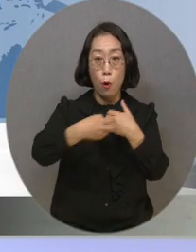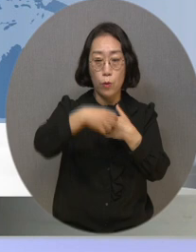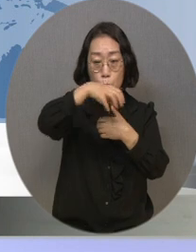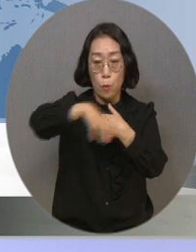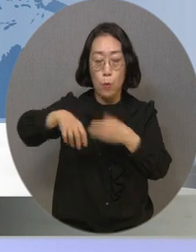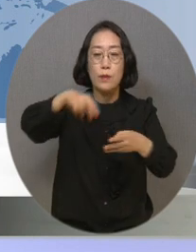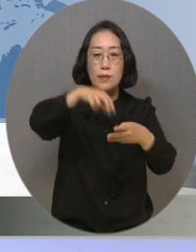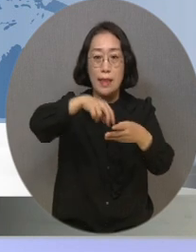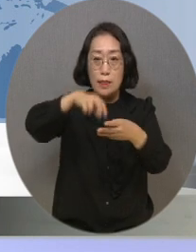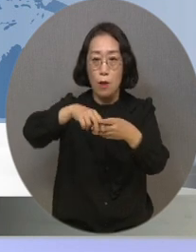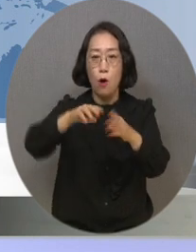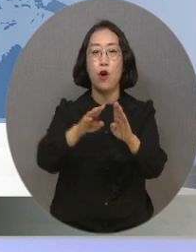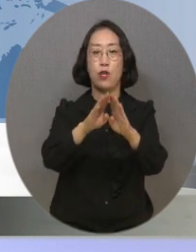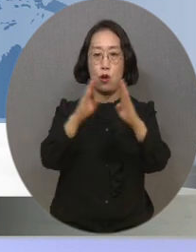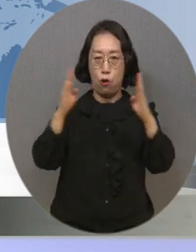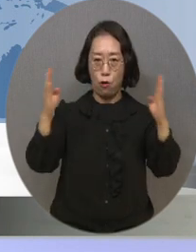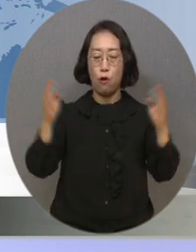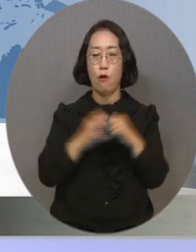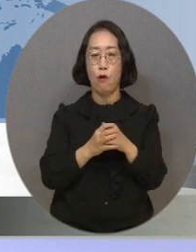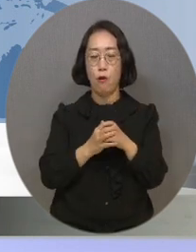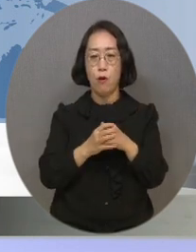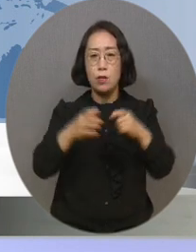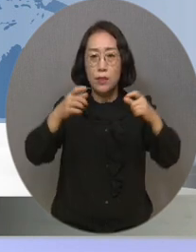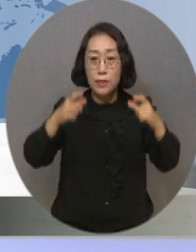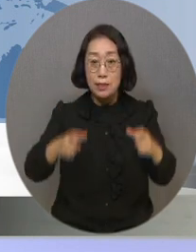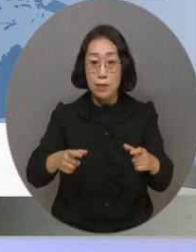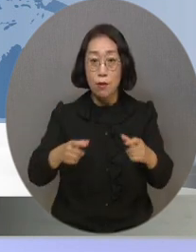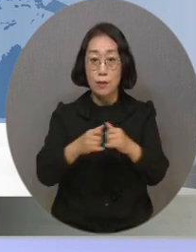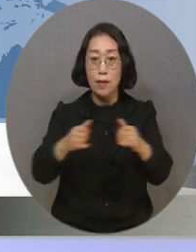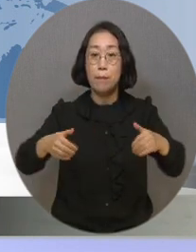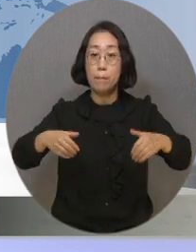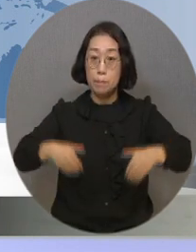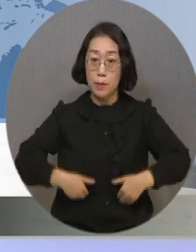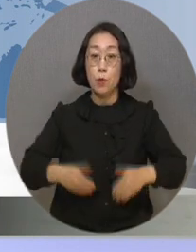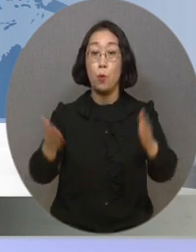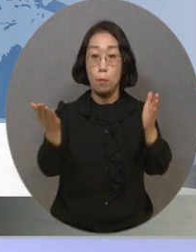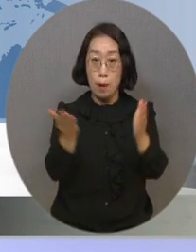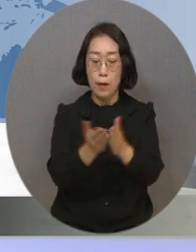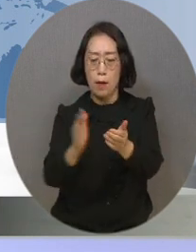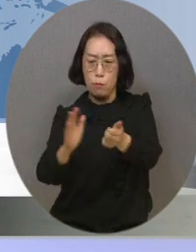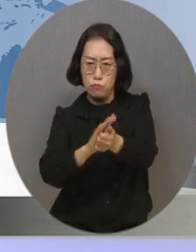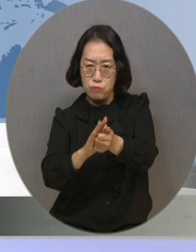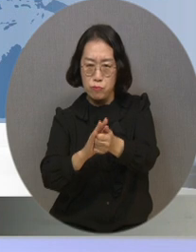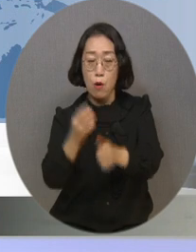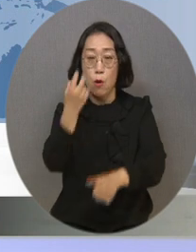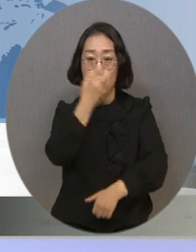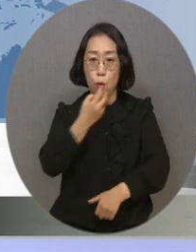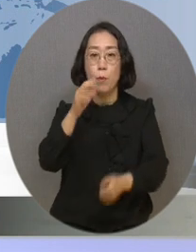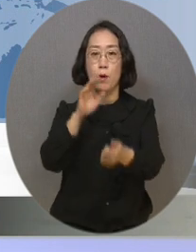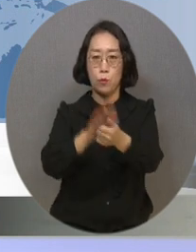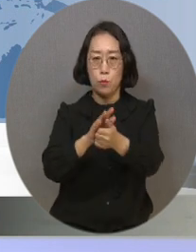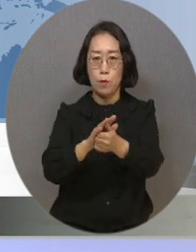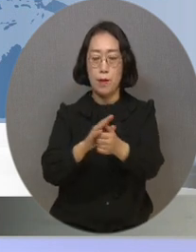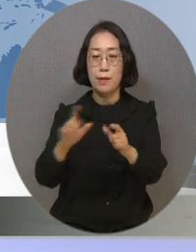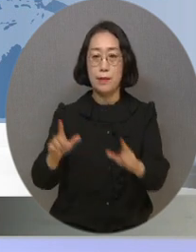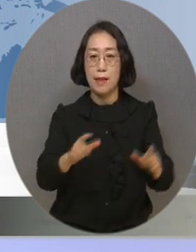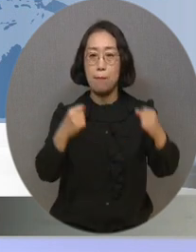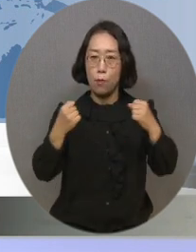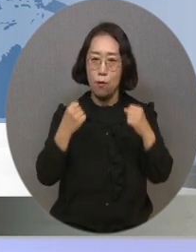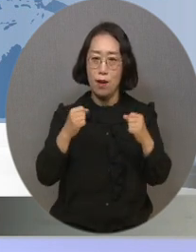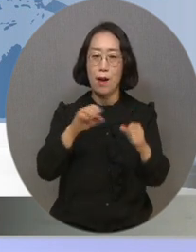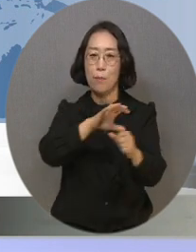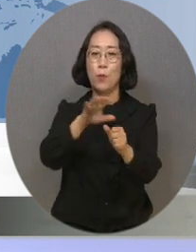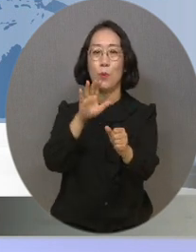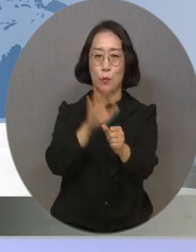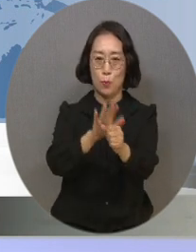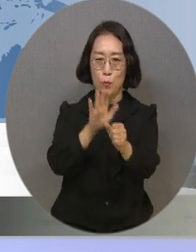열었습니다. 지역 내 장애인들의 보건의료 필요에 맞춰 서비스를 제공하고 건강한 삶을 지원한다는 계획인데요.